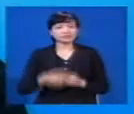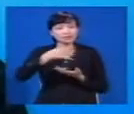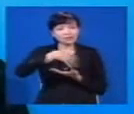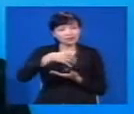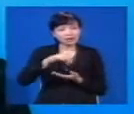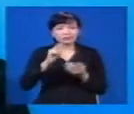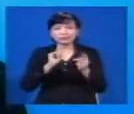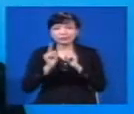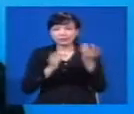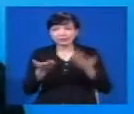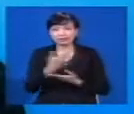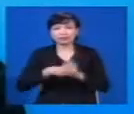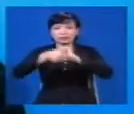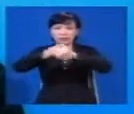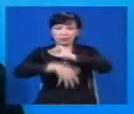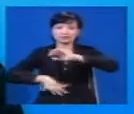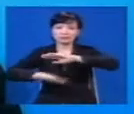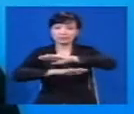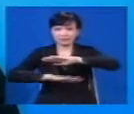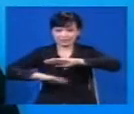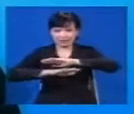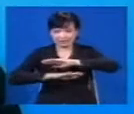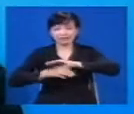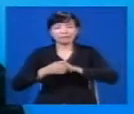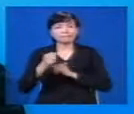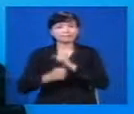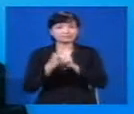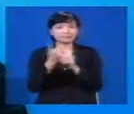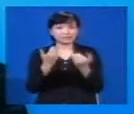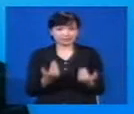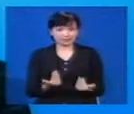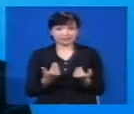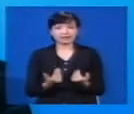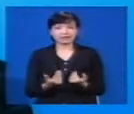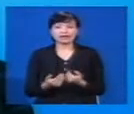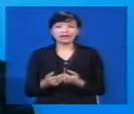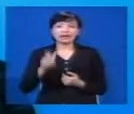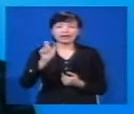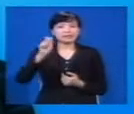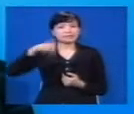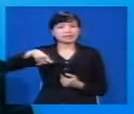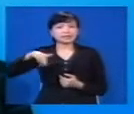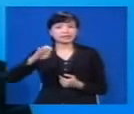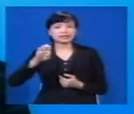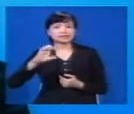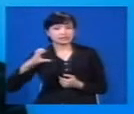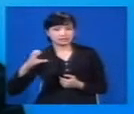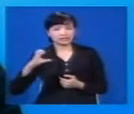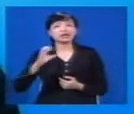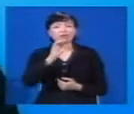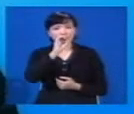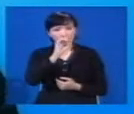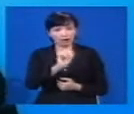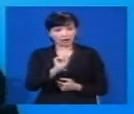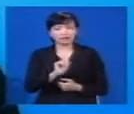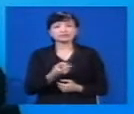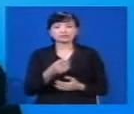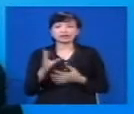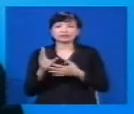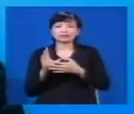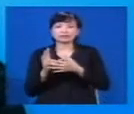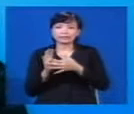ลงทุนโครงสร้างพื้นฐานหรือ connectivity ซึ่งปีนี้ทางเอเปกผู้นำเอเปกนั้นก็มีการย้ำค่ะว่าคำว่า connectivity